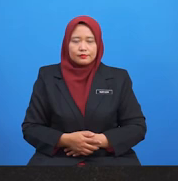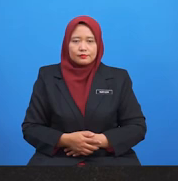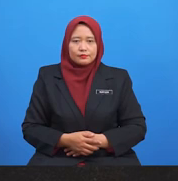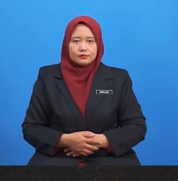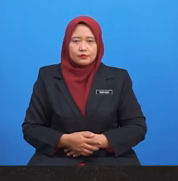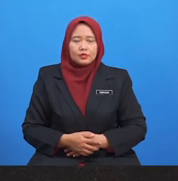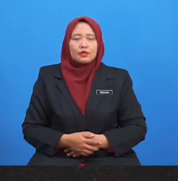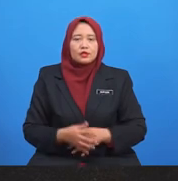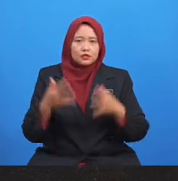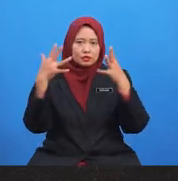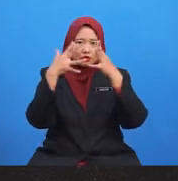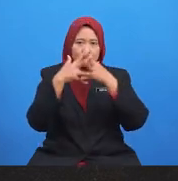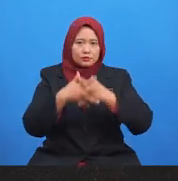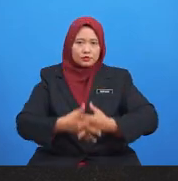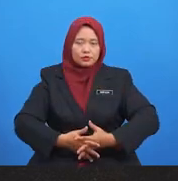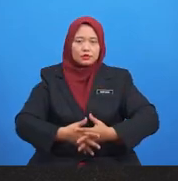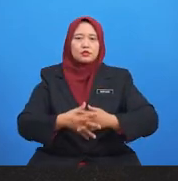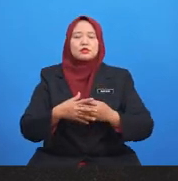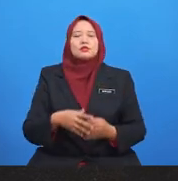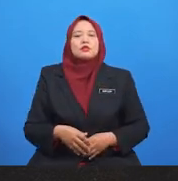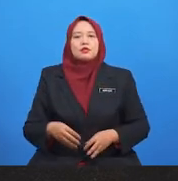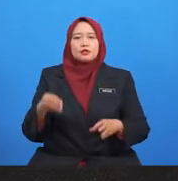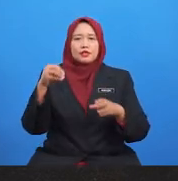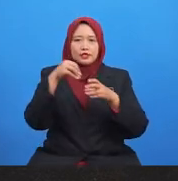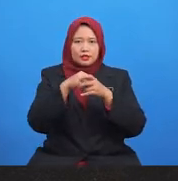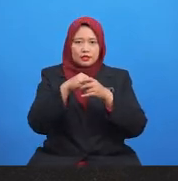perlu kamirkan terhadap Y.